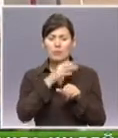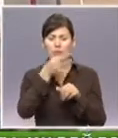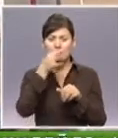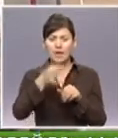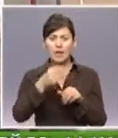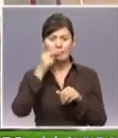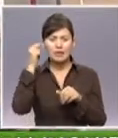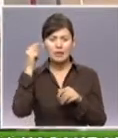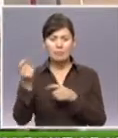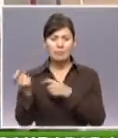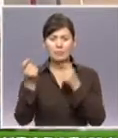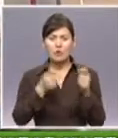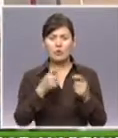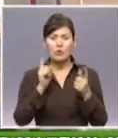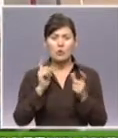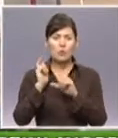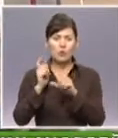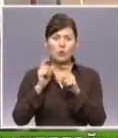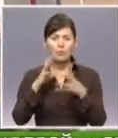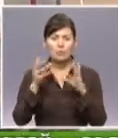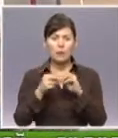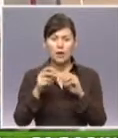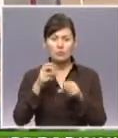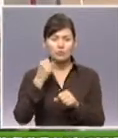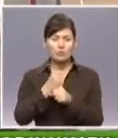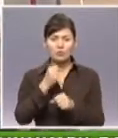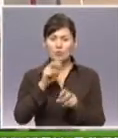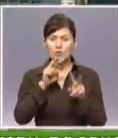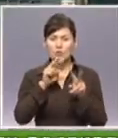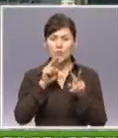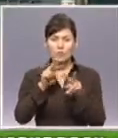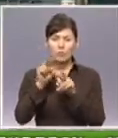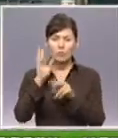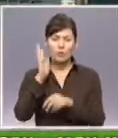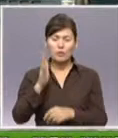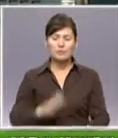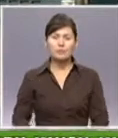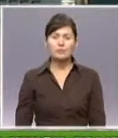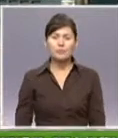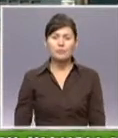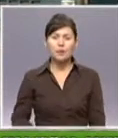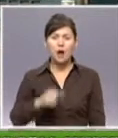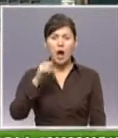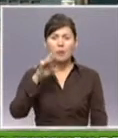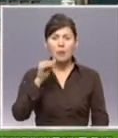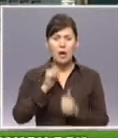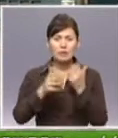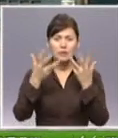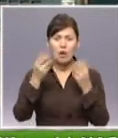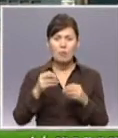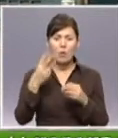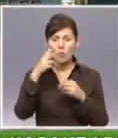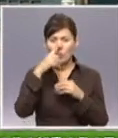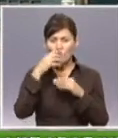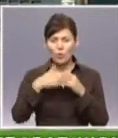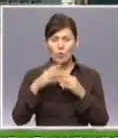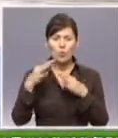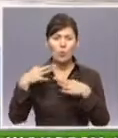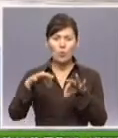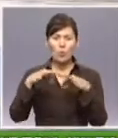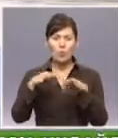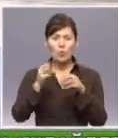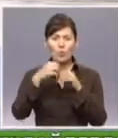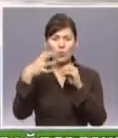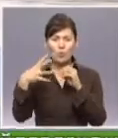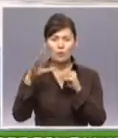кетейін, Қытайдан әкелінетін жүктердің барлығы қатаң бақылаудан өтеді. Алмалы кеден бекетінде күн сайын ағылатын 30-ға жоқ көліктің